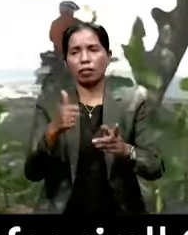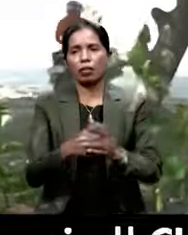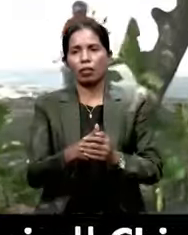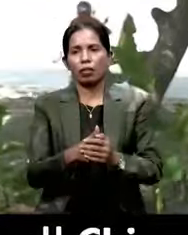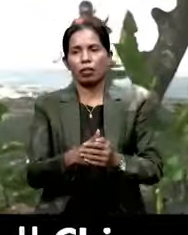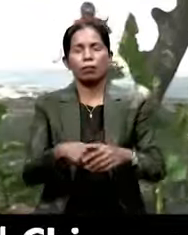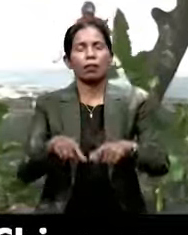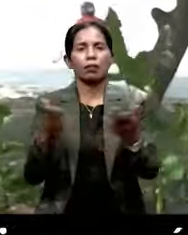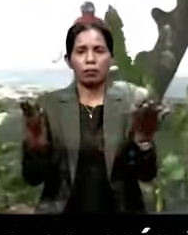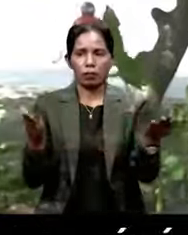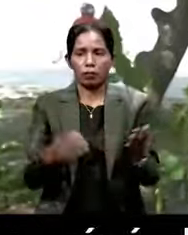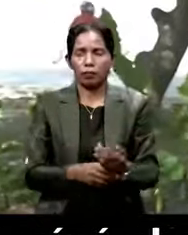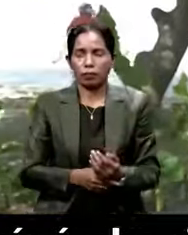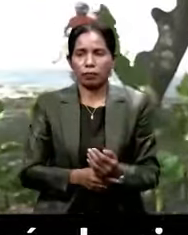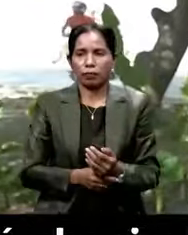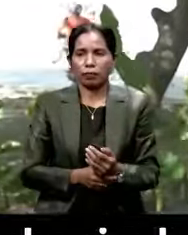ne belo.